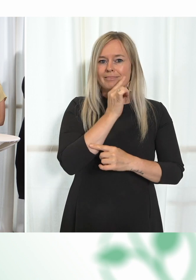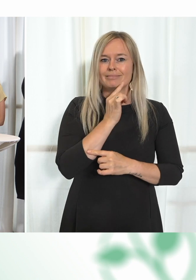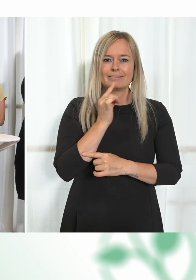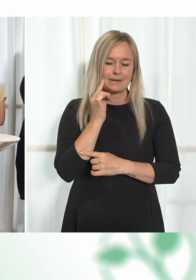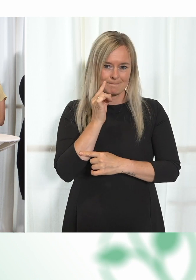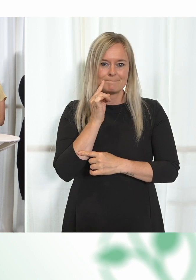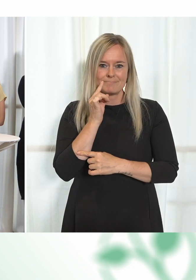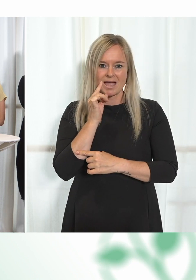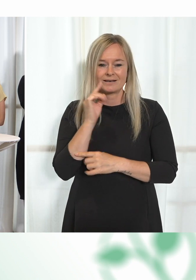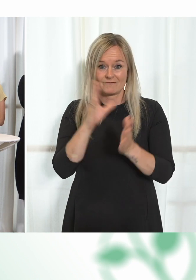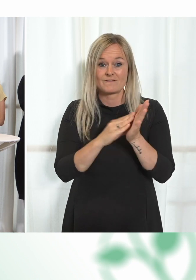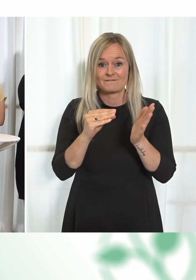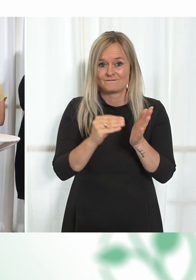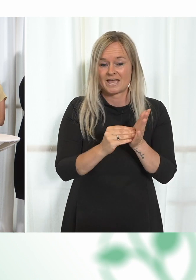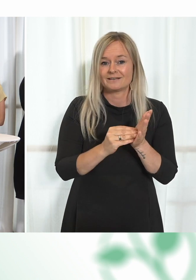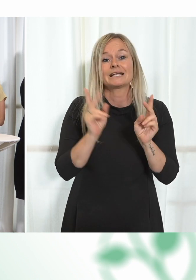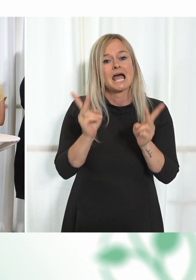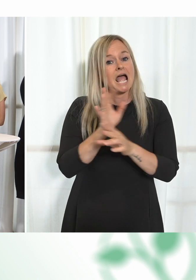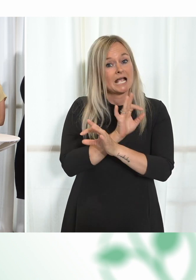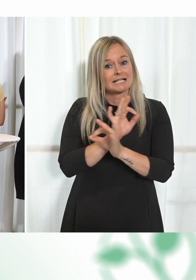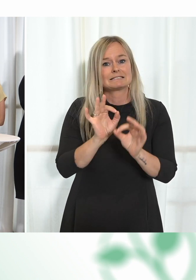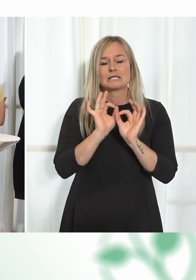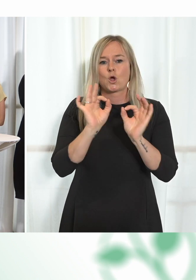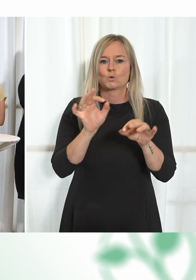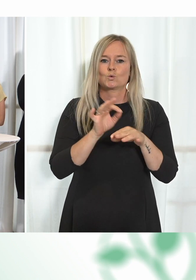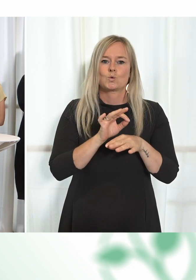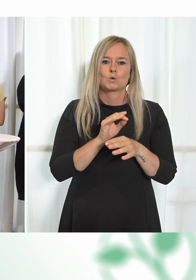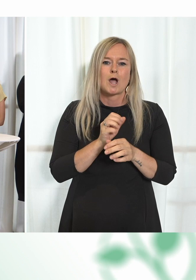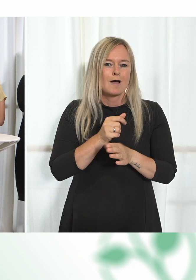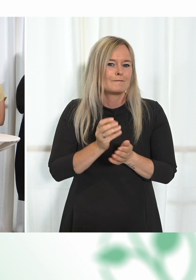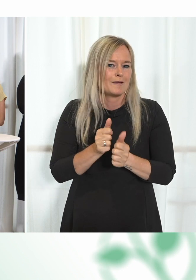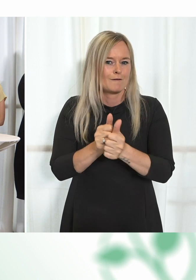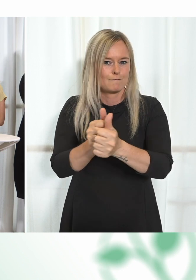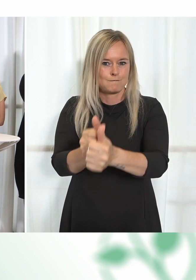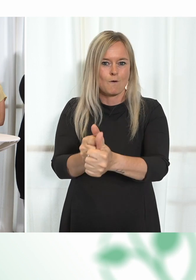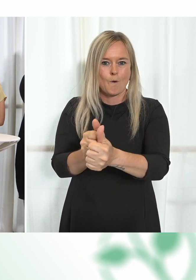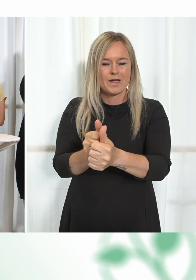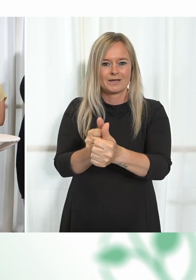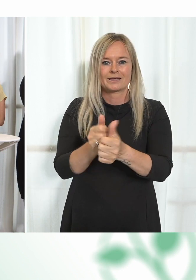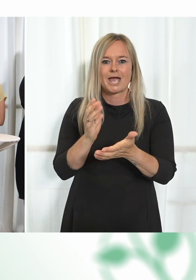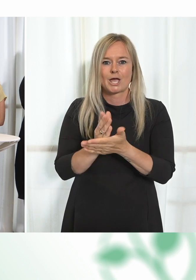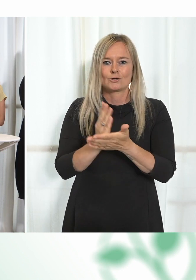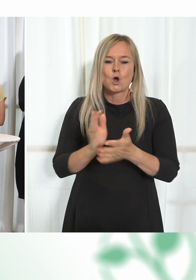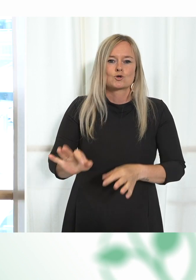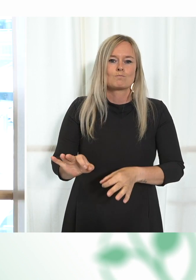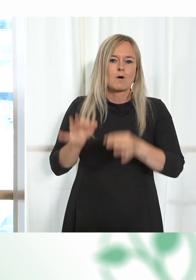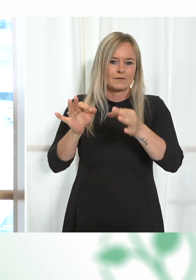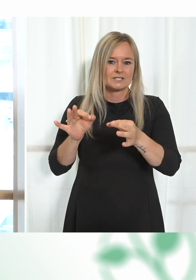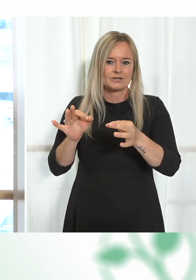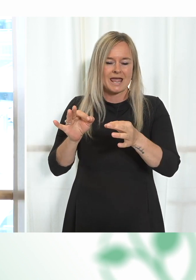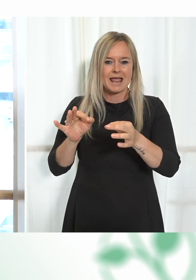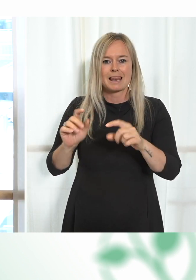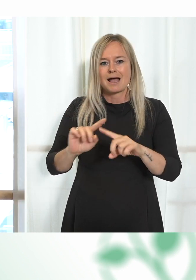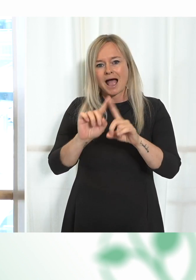formuliert, dass man dem sehr gut folgen kann. Also man merkt richtig, dass sie ein echter Profi ist, sich anderen